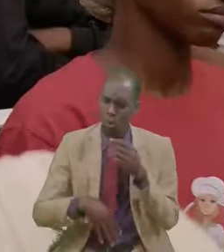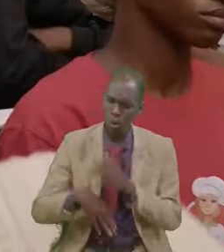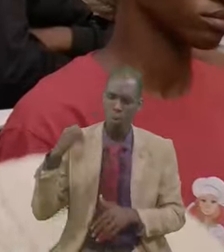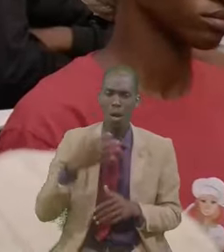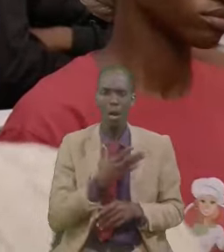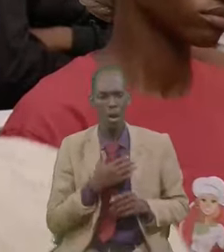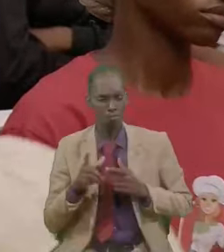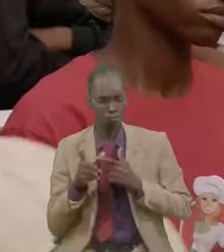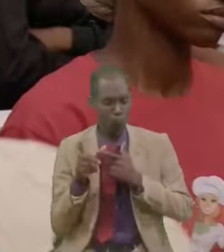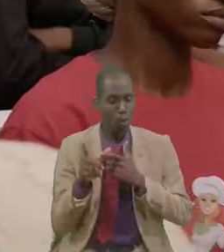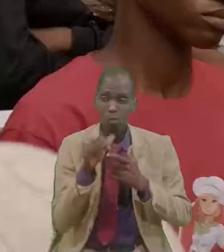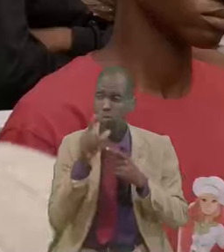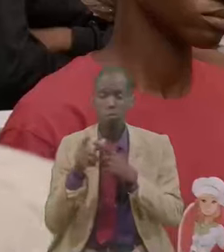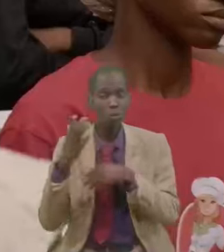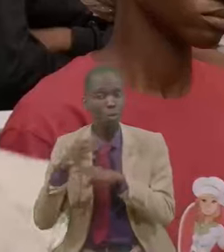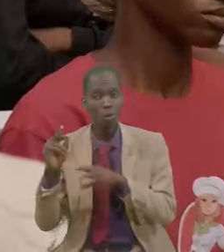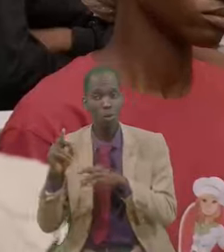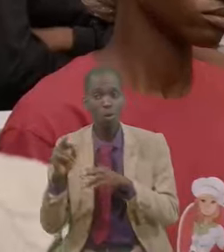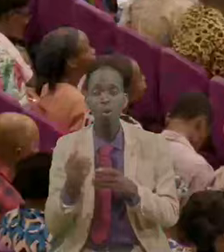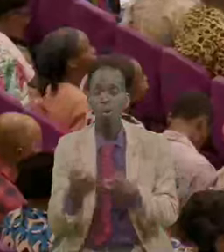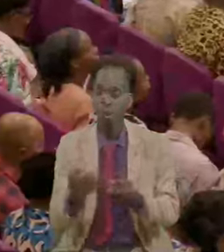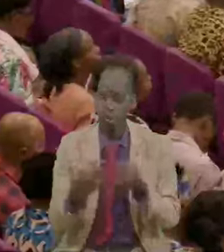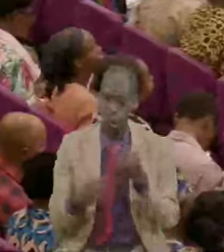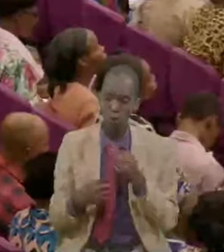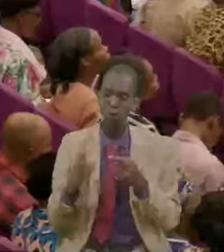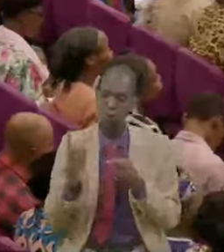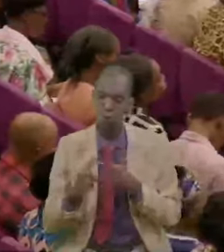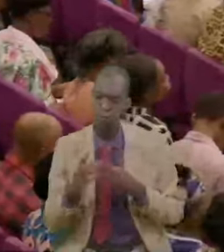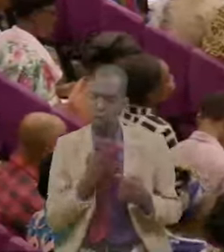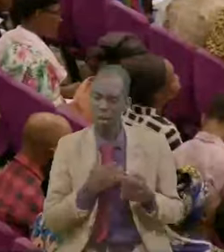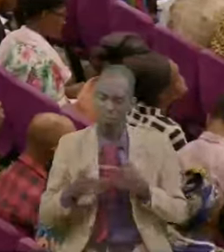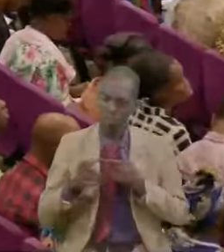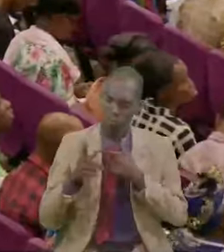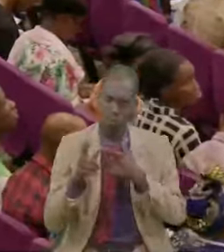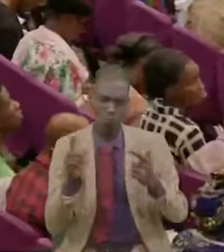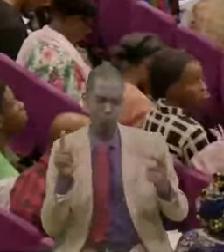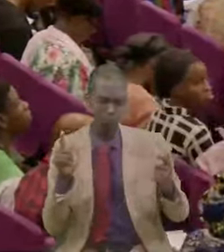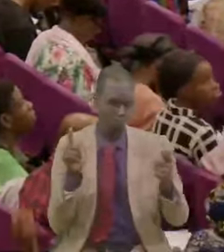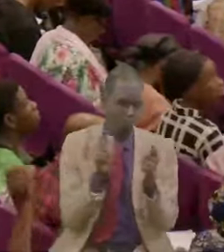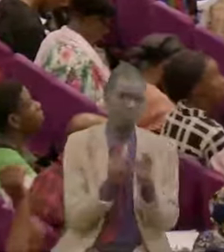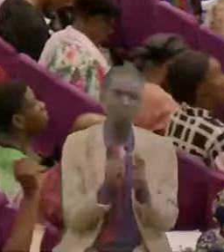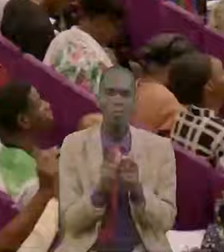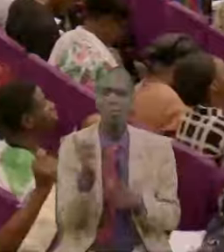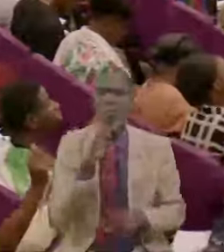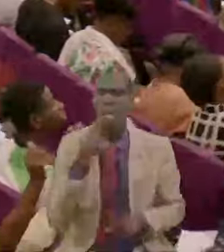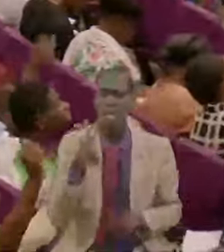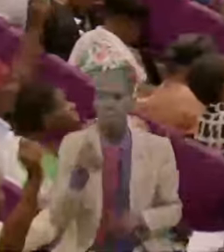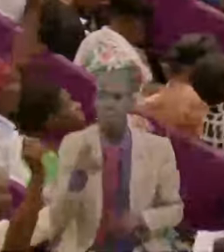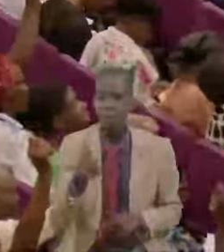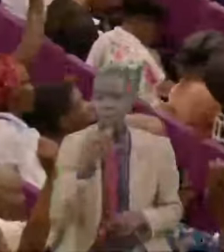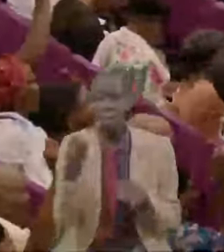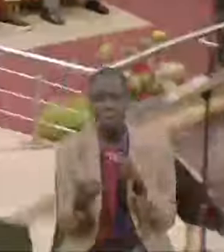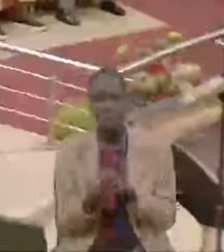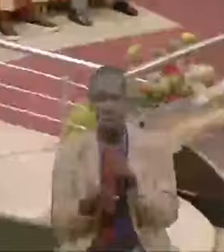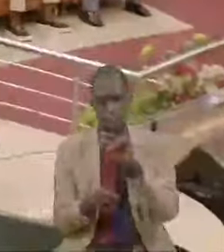Sortez, fuyez, marchez, courez. Dieu, sortez, courez. Où êtes-vous? Dieu, sortez, courez.